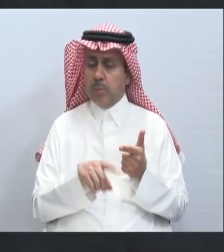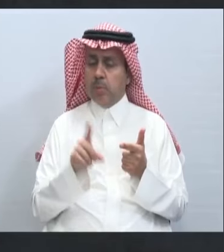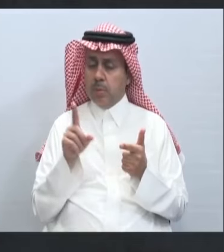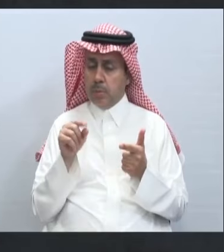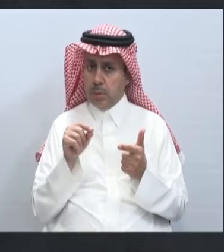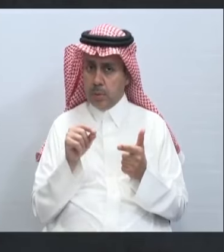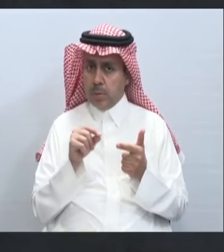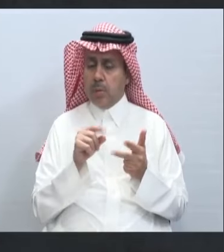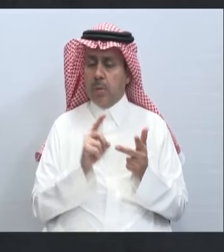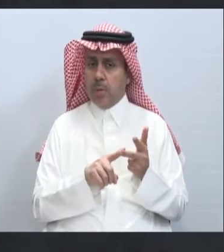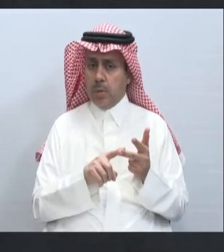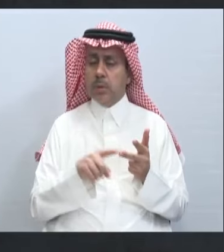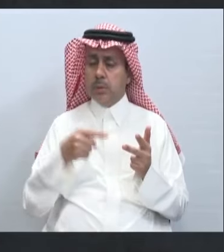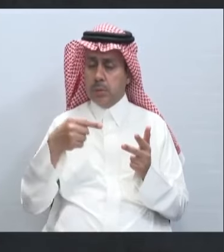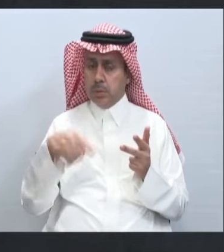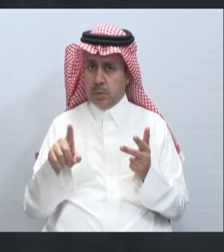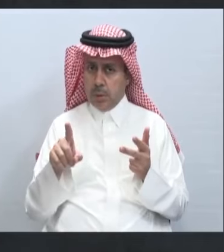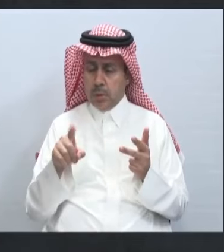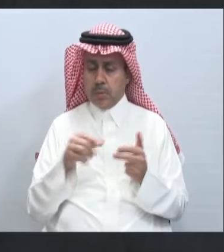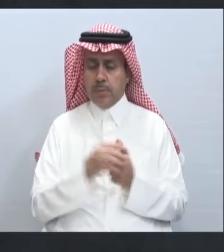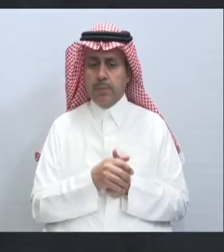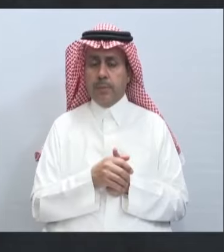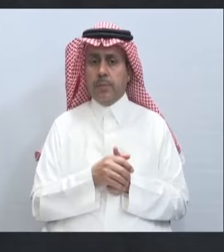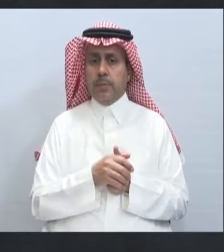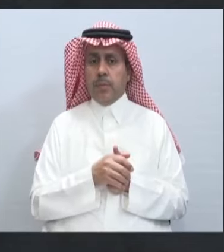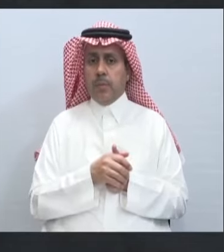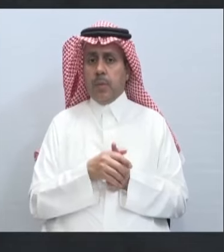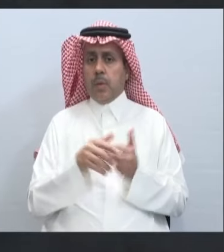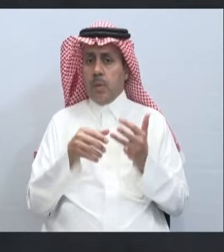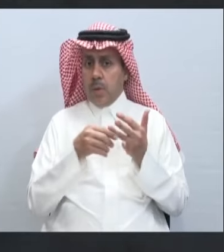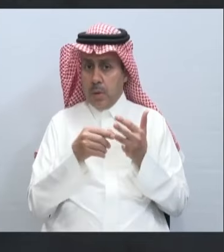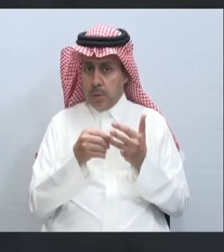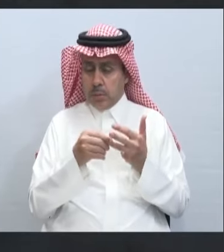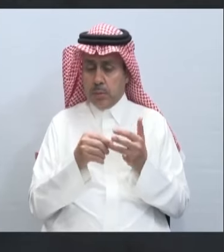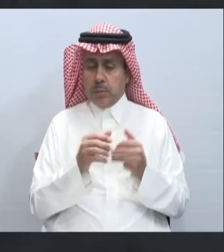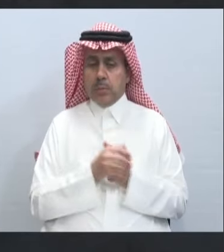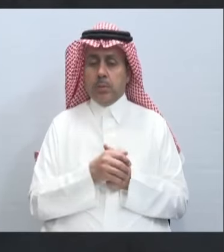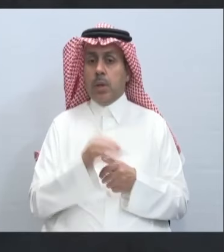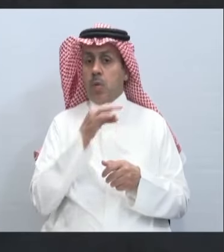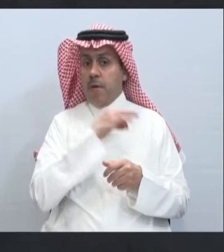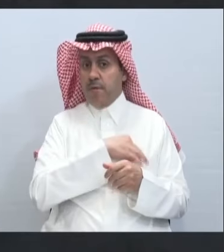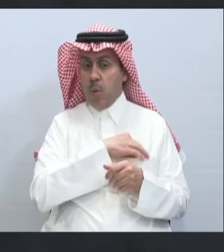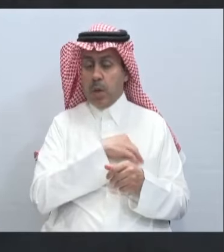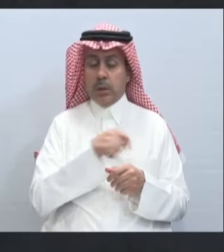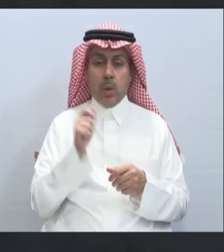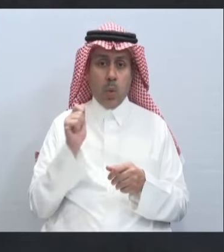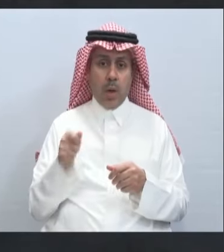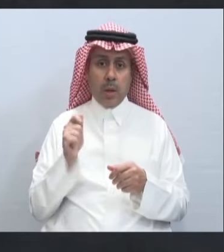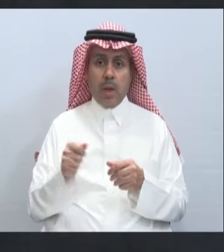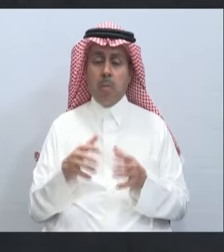ممتاز وايضا ممتاز وايضا الفوائد والاحكام